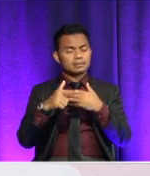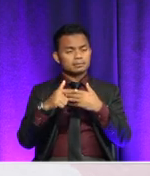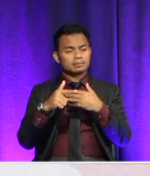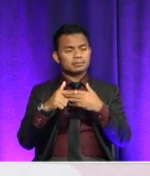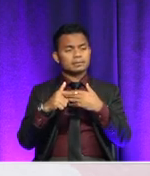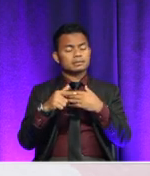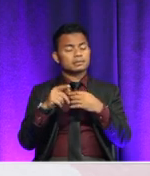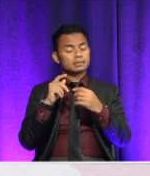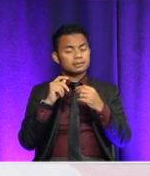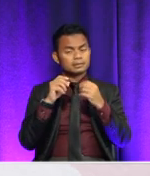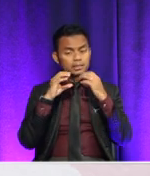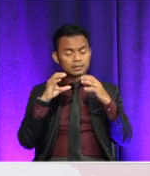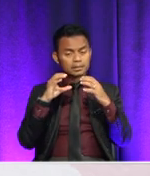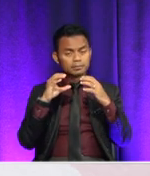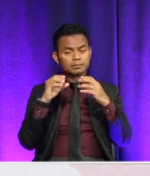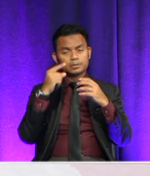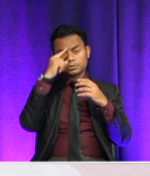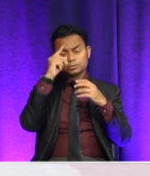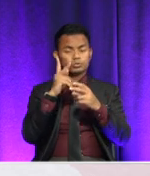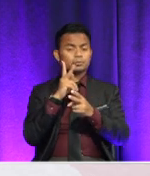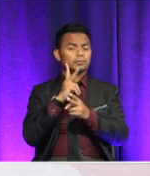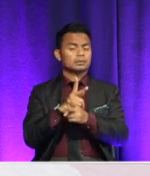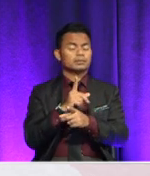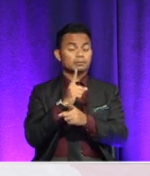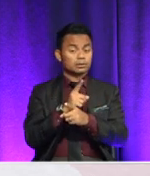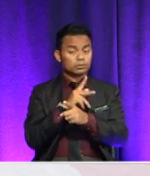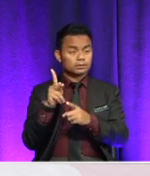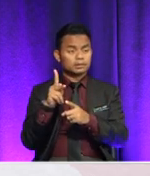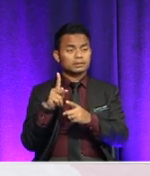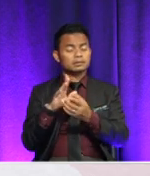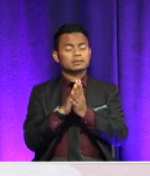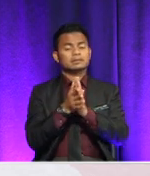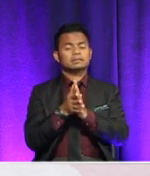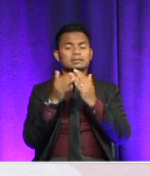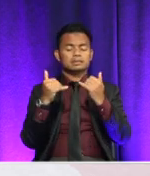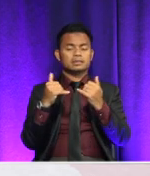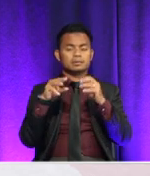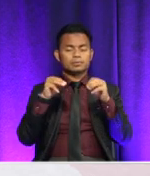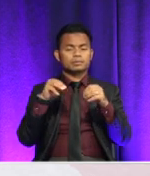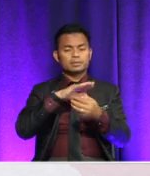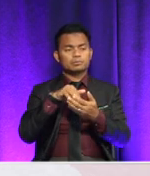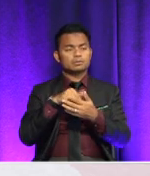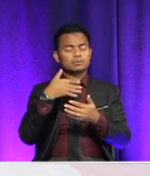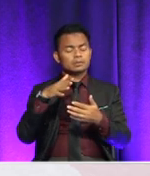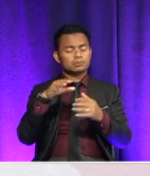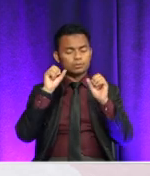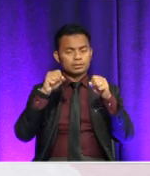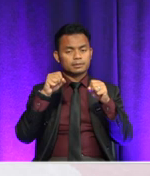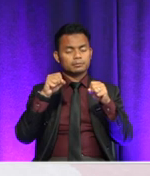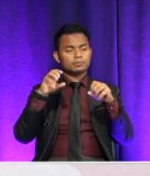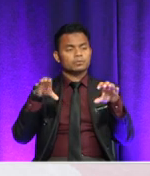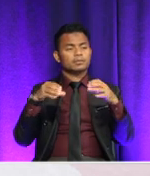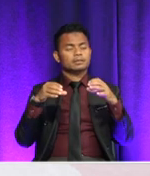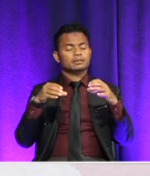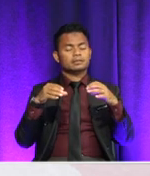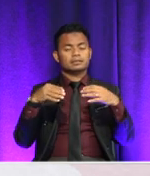tips-tips bagaimana untuk membetulkannya dan akhirnya anak-anak murid saya boleh menyampaikan ataupun memberi ide dan